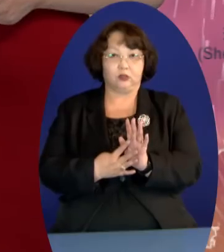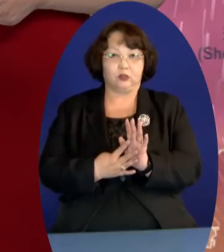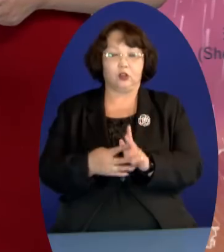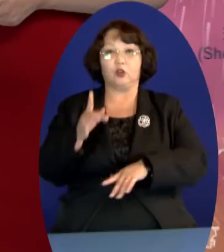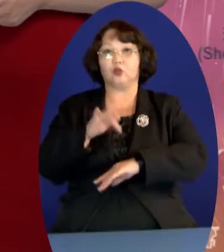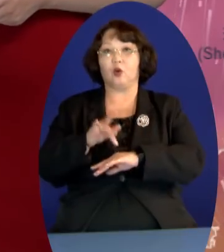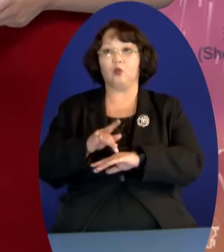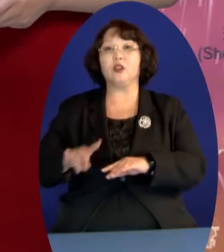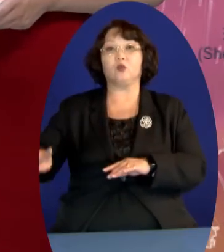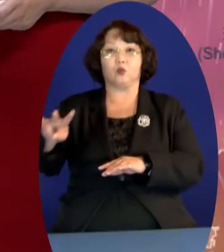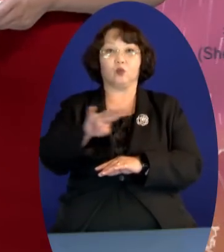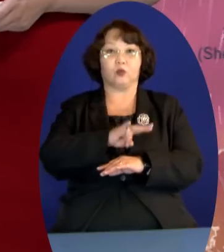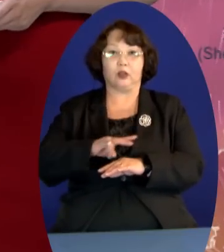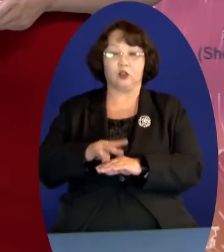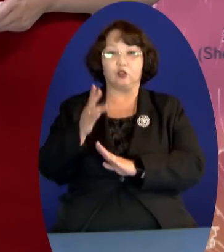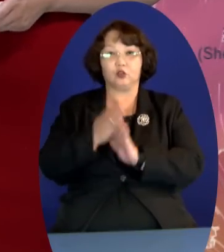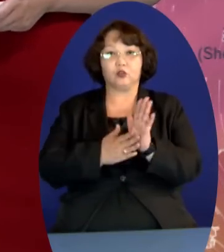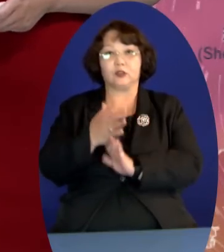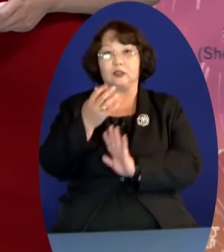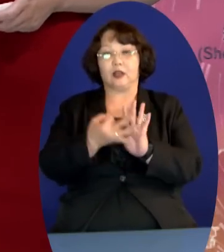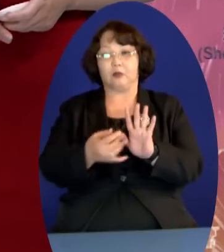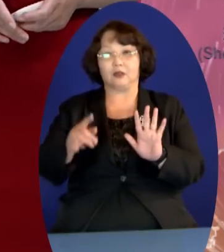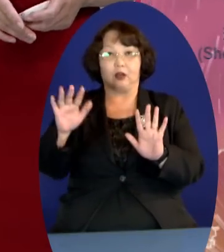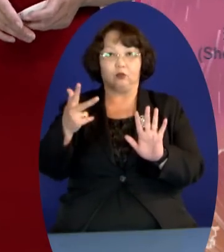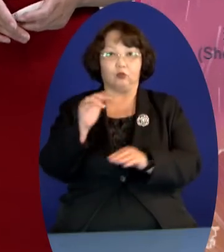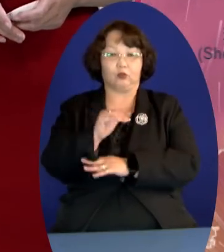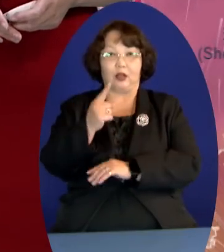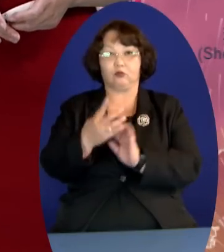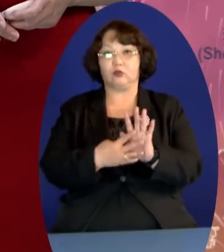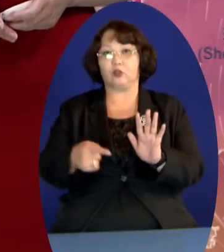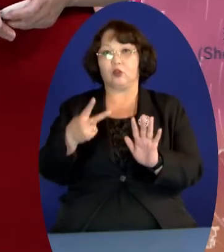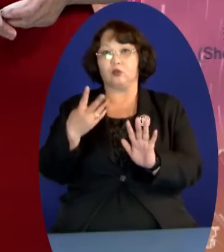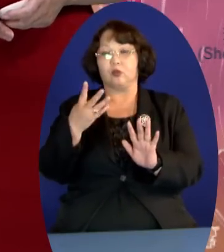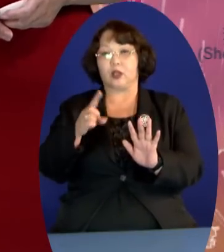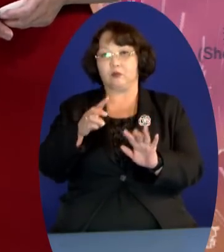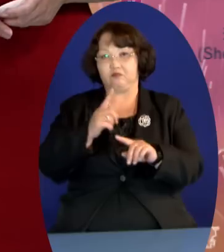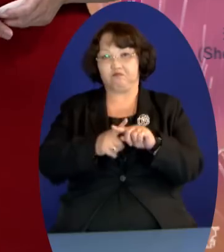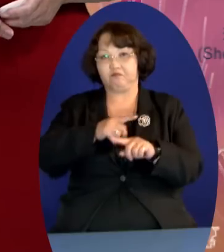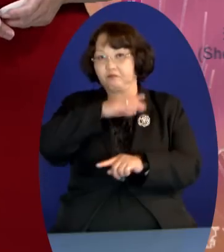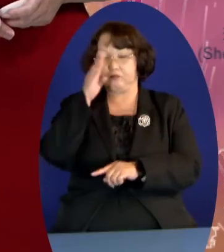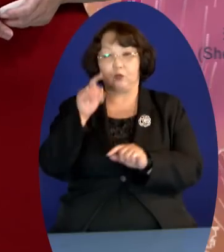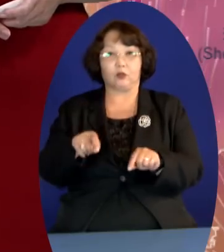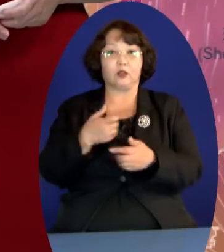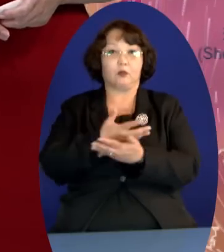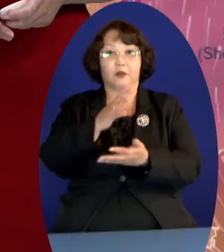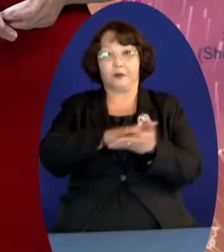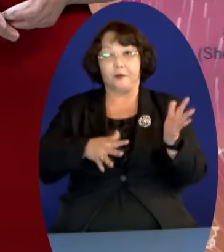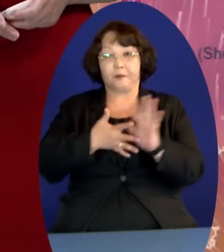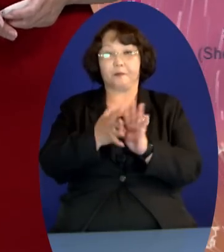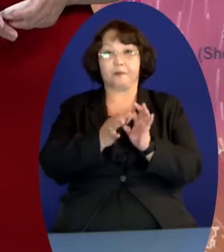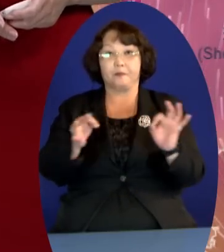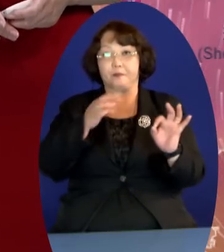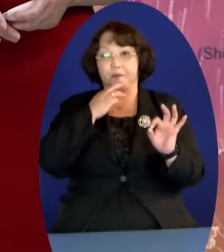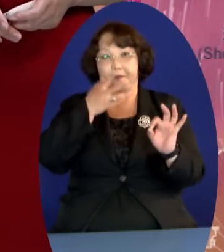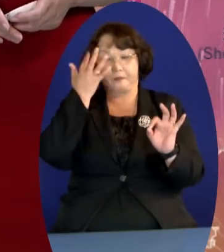харин төвийн аймгийн амтудаараа шөнөө 8-13 градус тулаан, өдөртөө 19-24 градус тулаан. Одоо зөвхөн та бүхэн лэгцснээс амиг